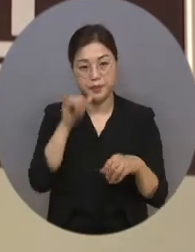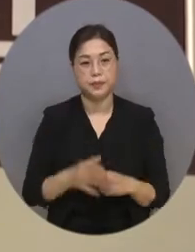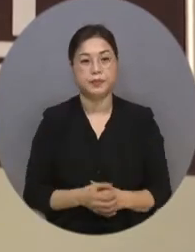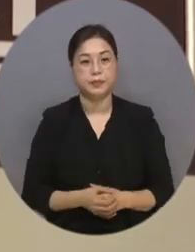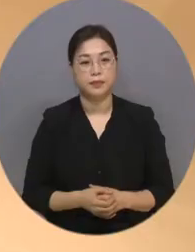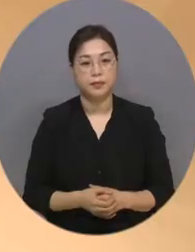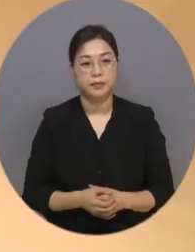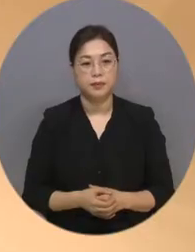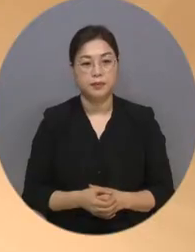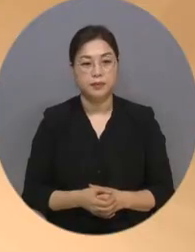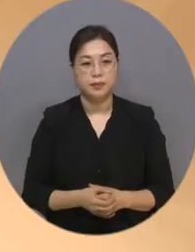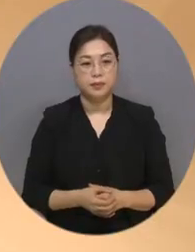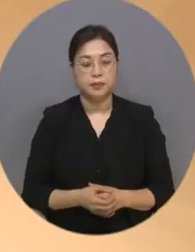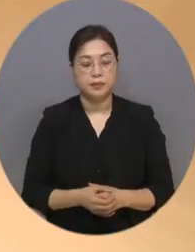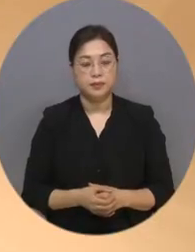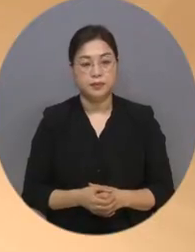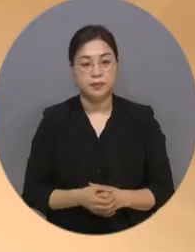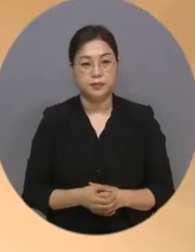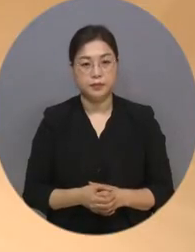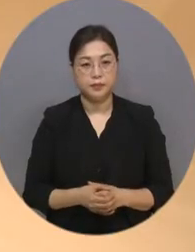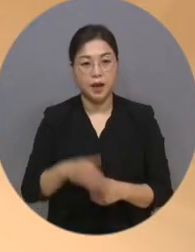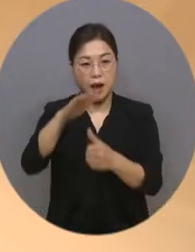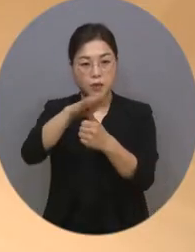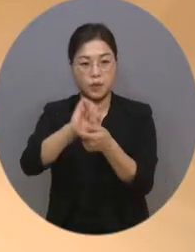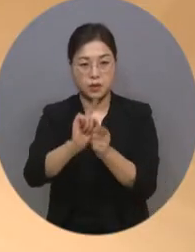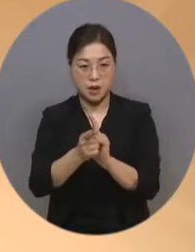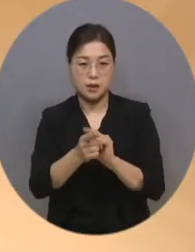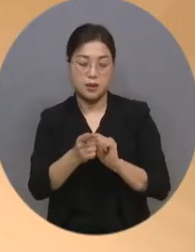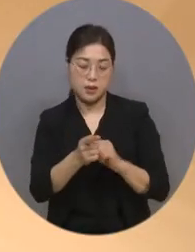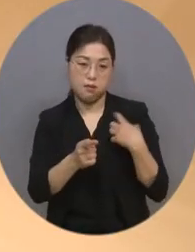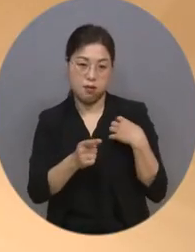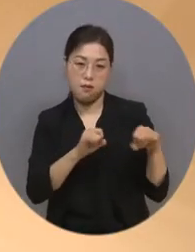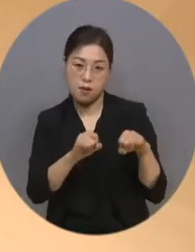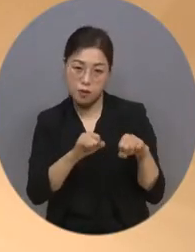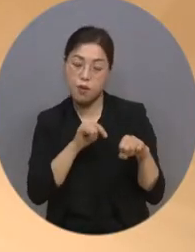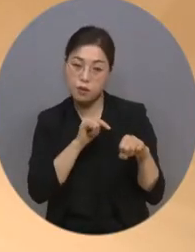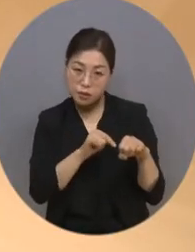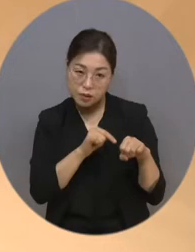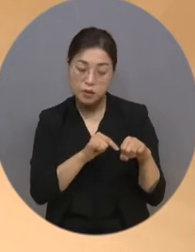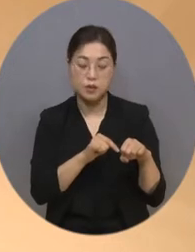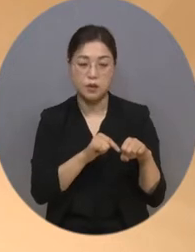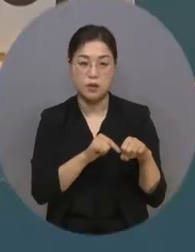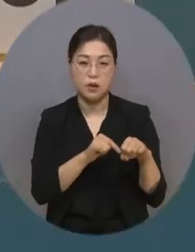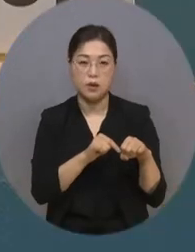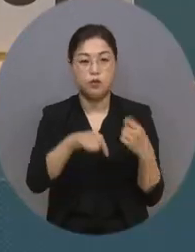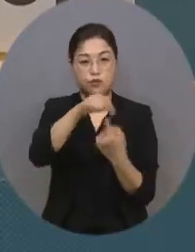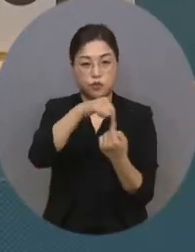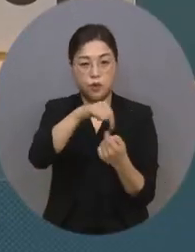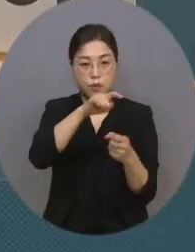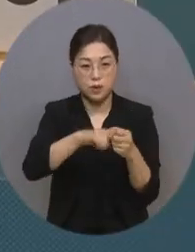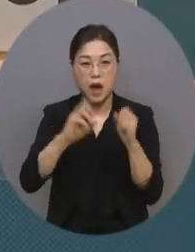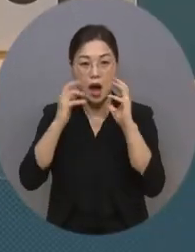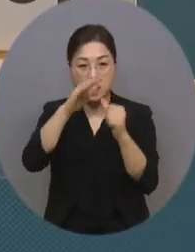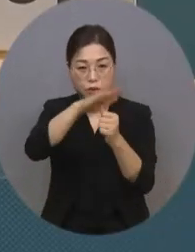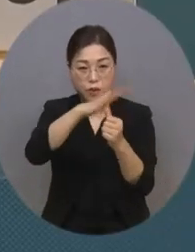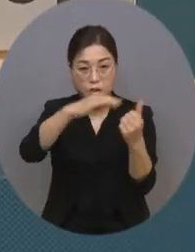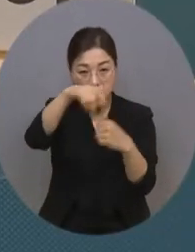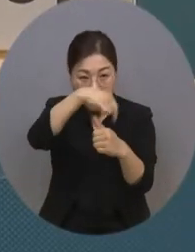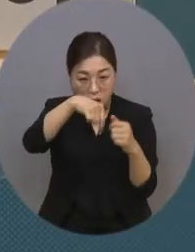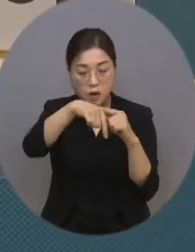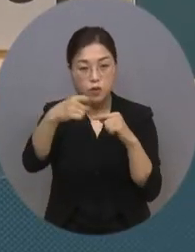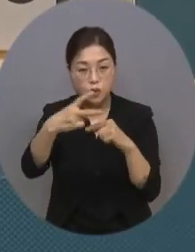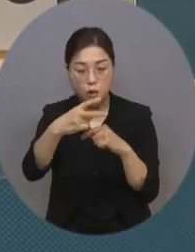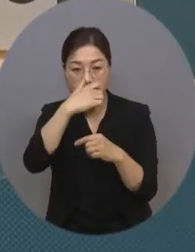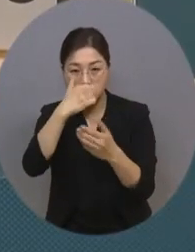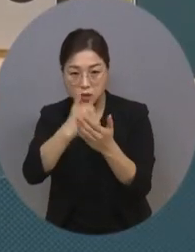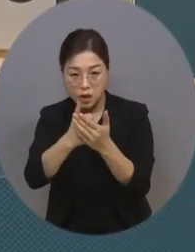있습니다 체계적인 옴부즈 퍼슨 제도 운영으로 아동들의 실태파악과 아동학대 범죄예방에도 큰